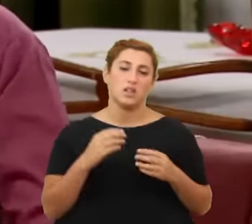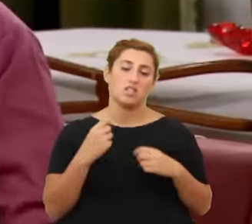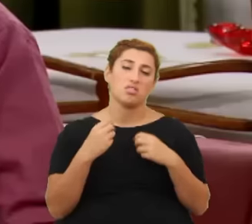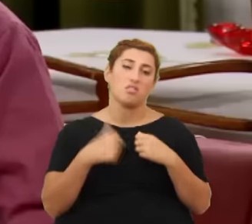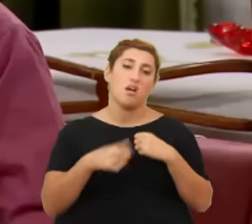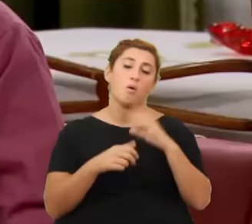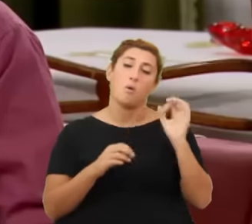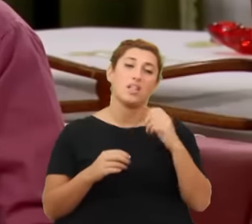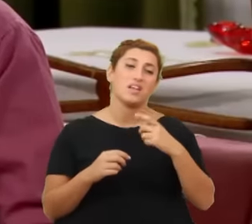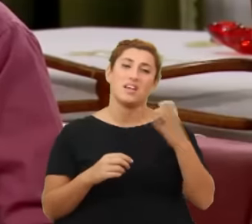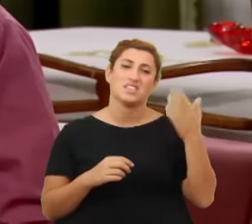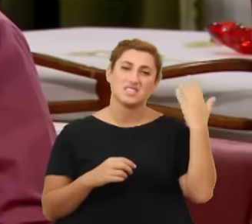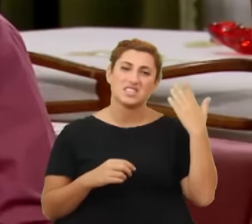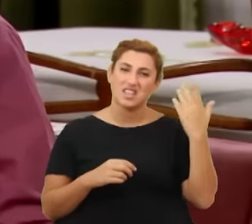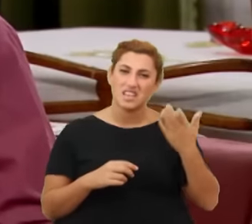ya.